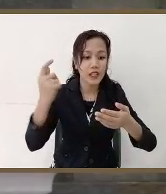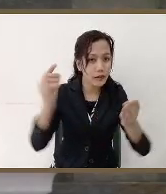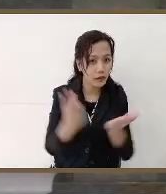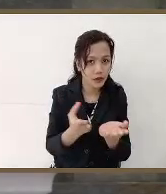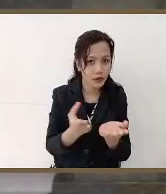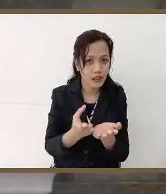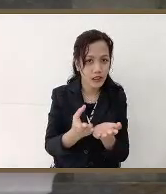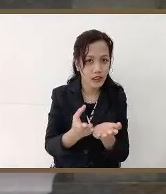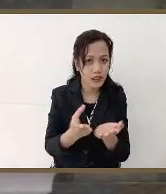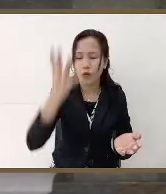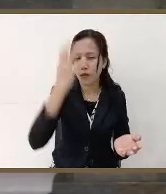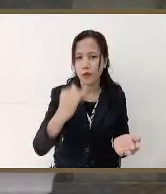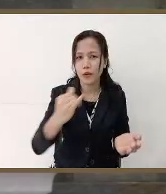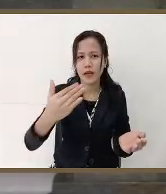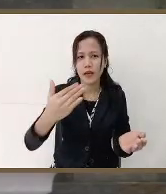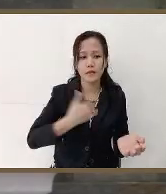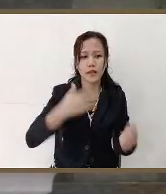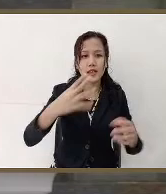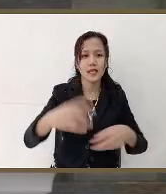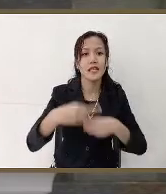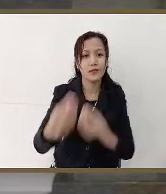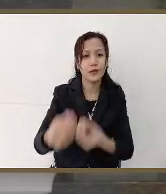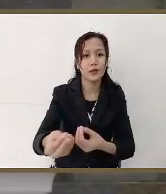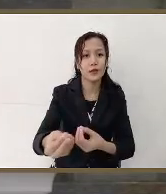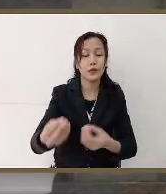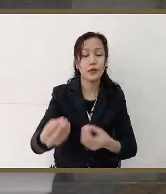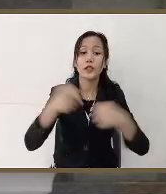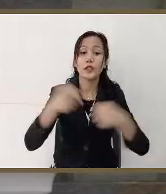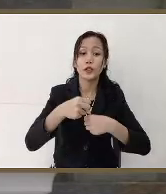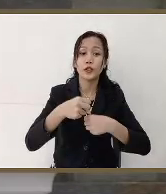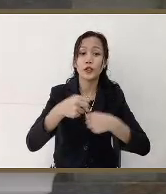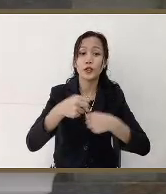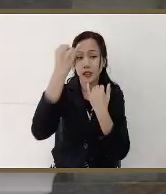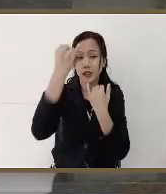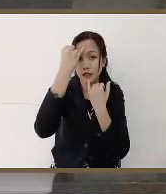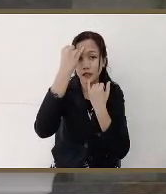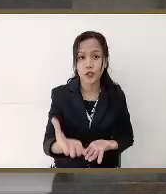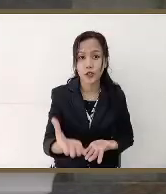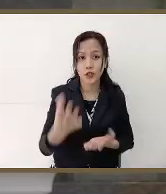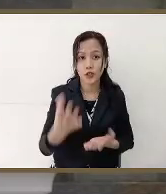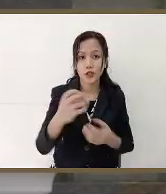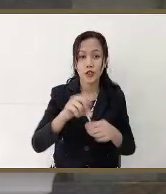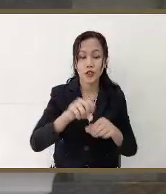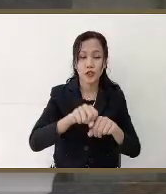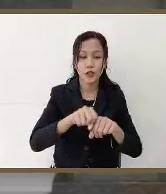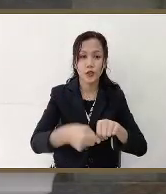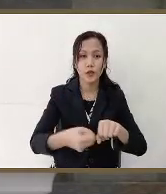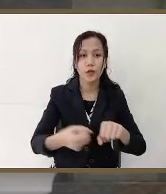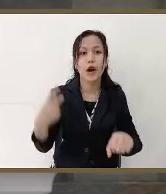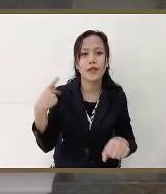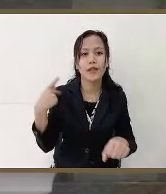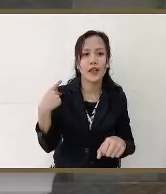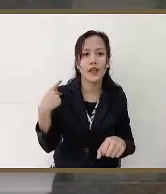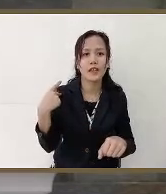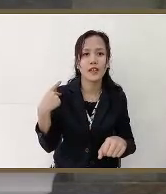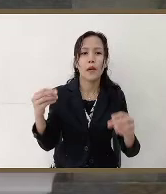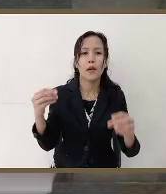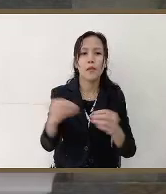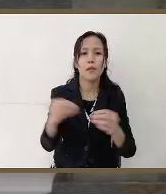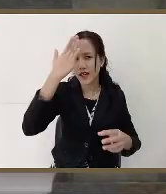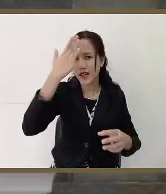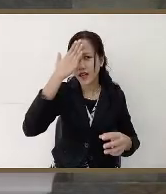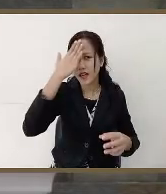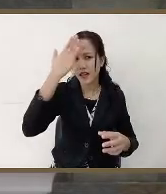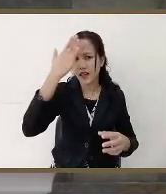inyo yung summarized details of the book para at least may general idea tayo kung ano yung nilalaman ng bawat